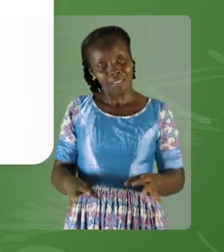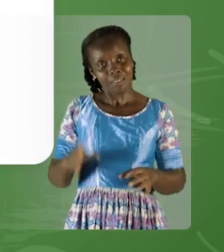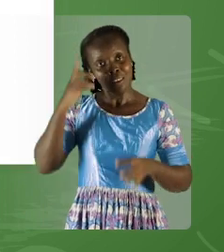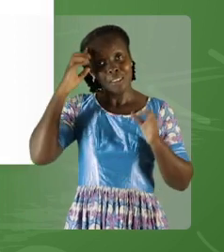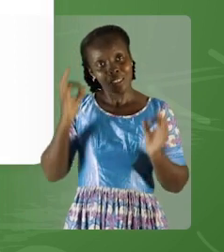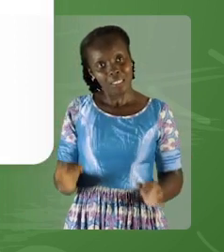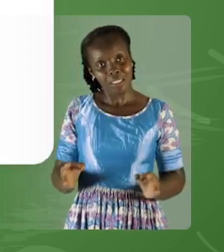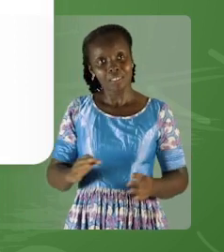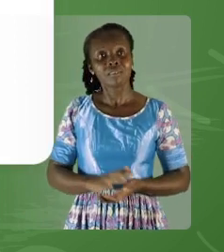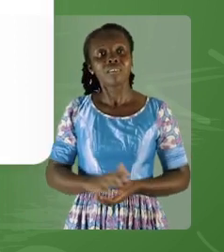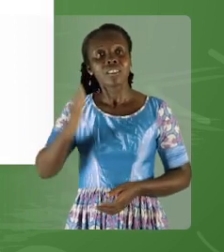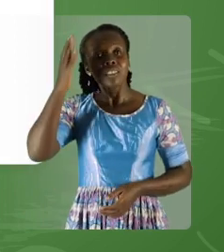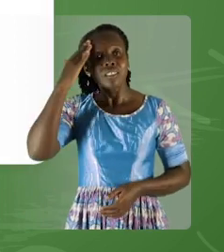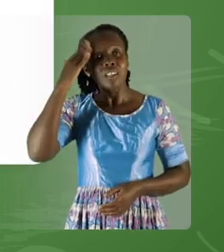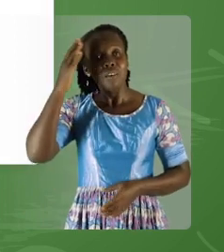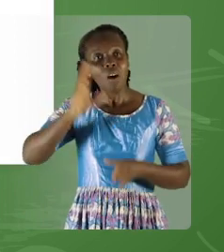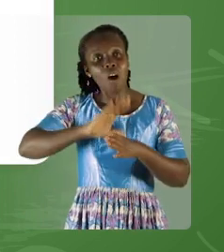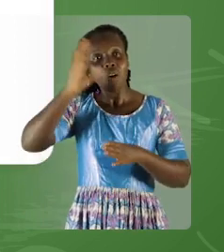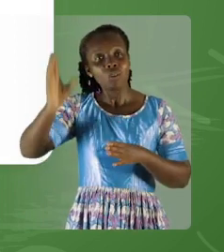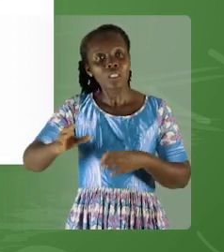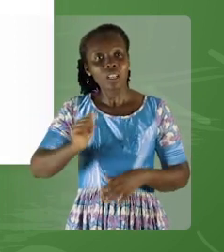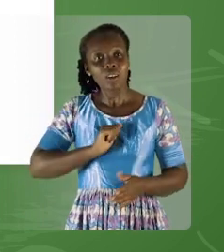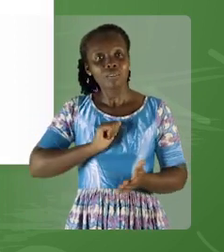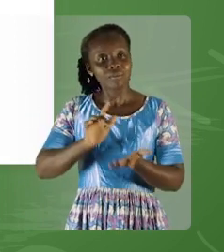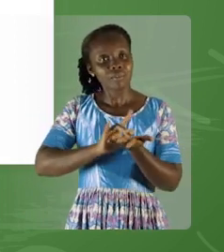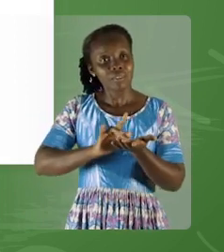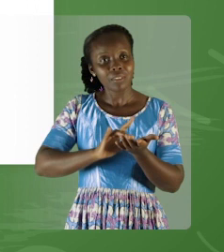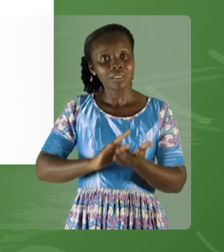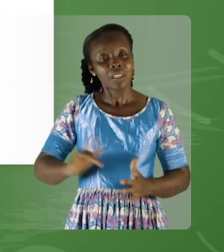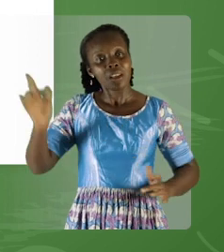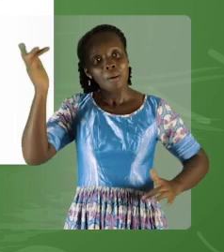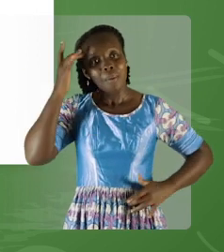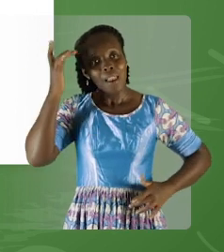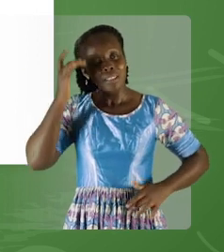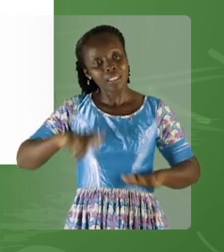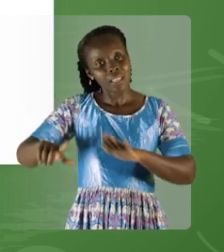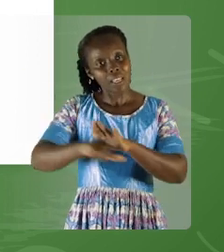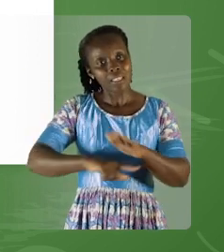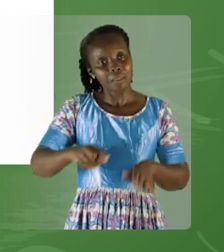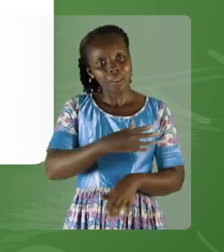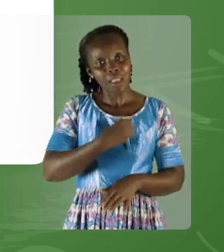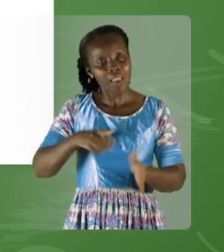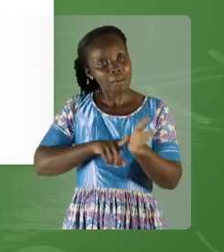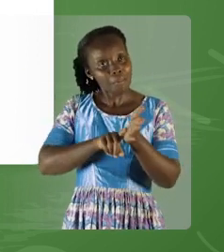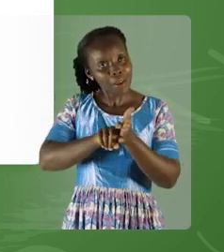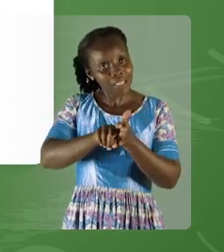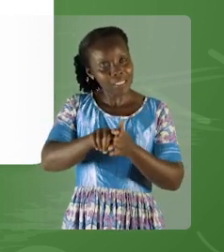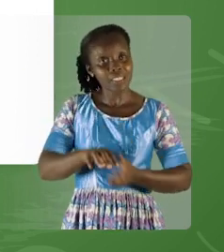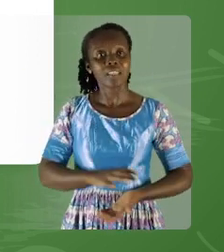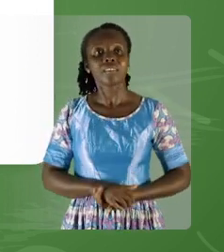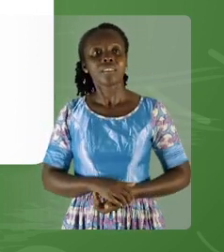les conséquences de l'automédication, des maladies endémiques et